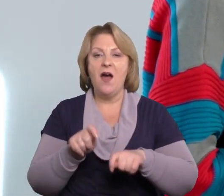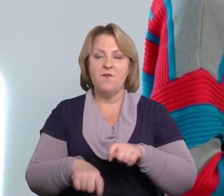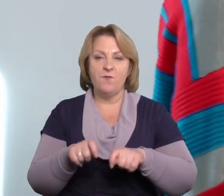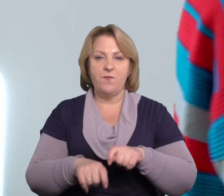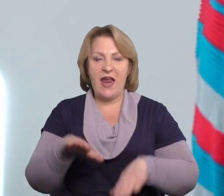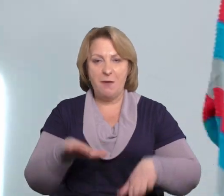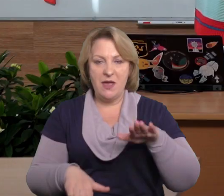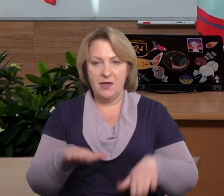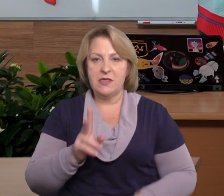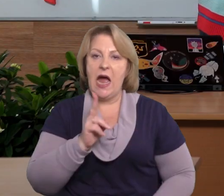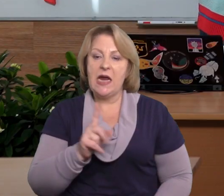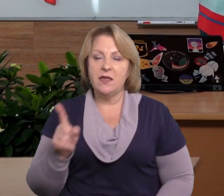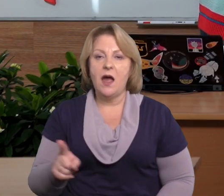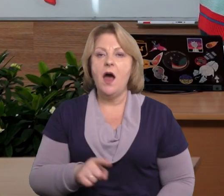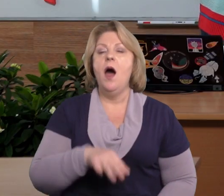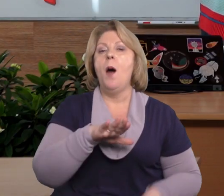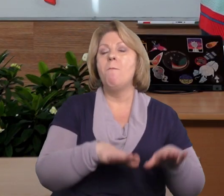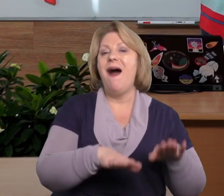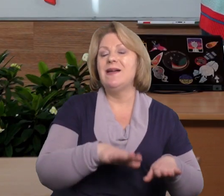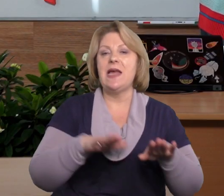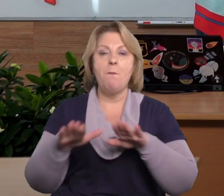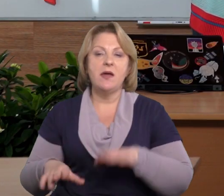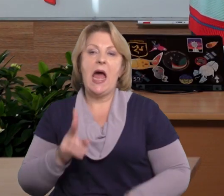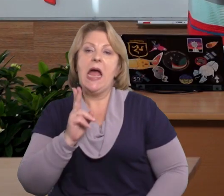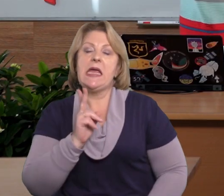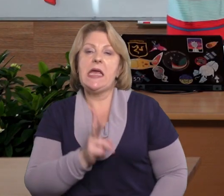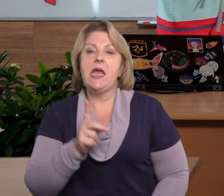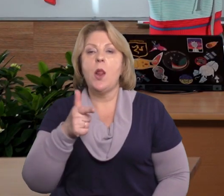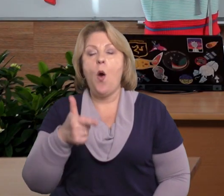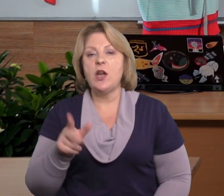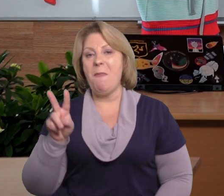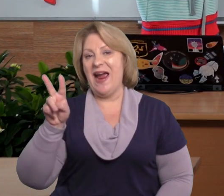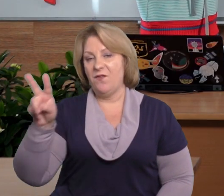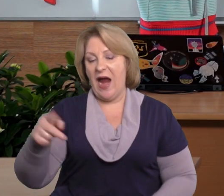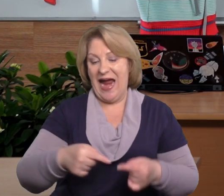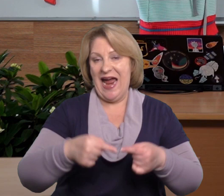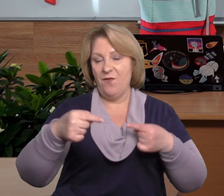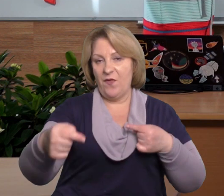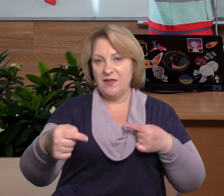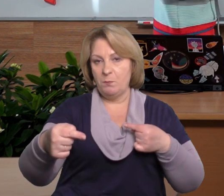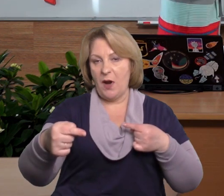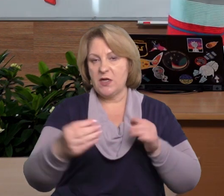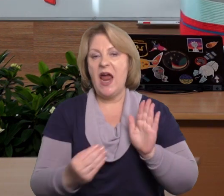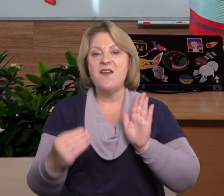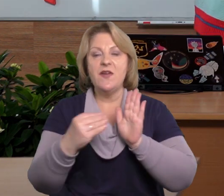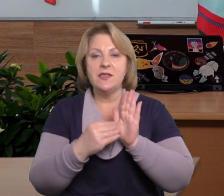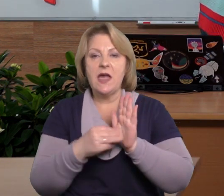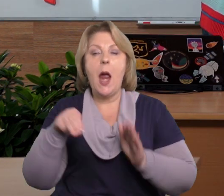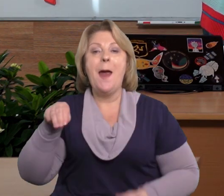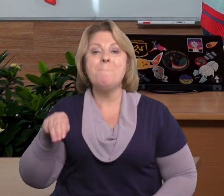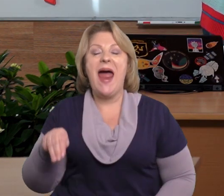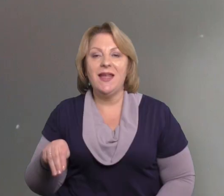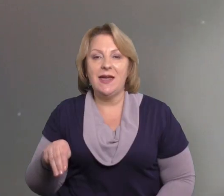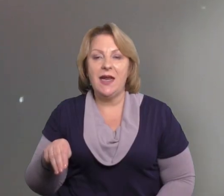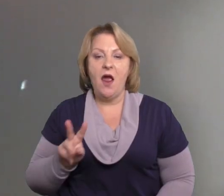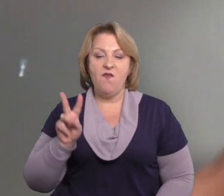Отже, маса на масу – це буде кілограм в квадраті. Відстань вимірюється в метрах. Відстань в квадраті – будуть